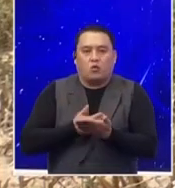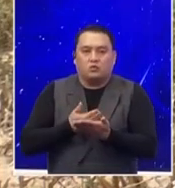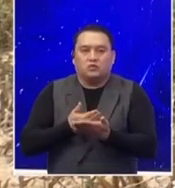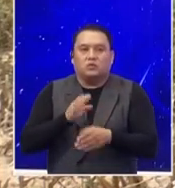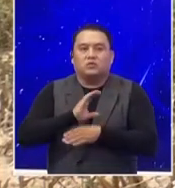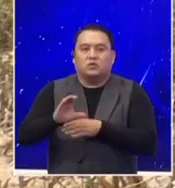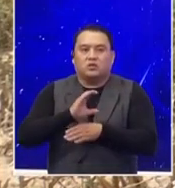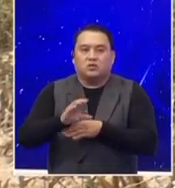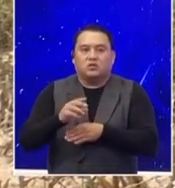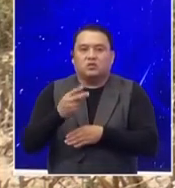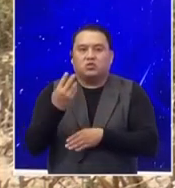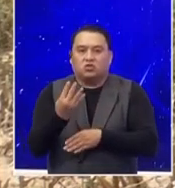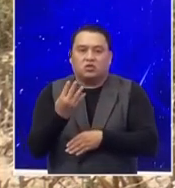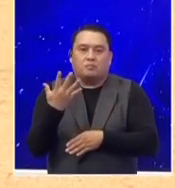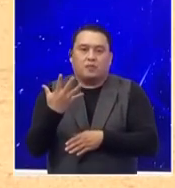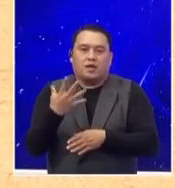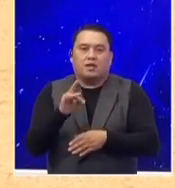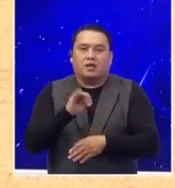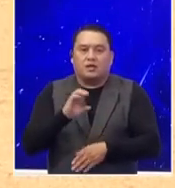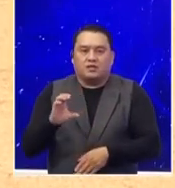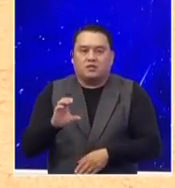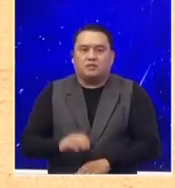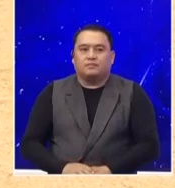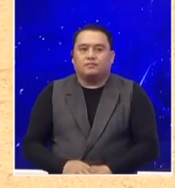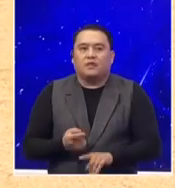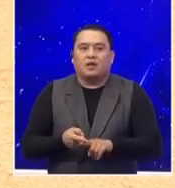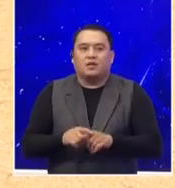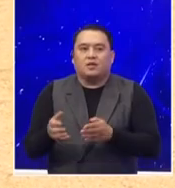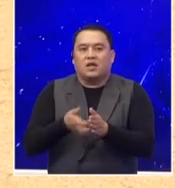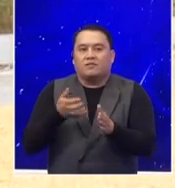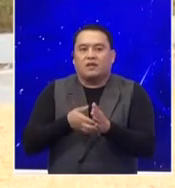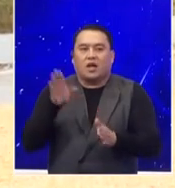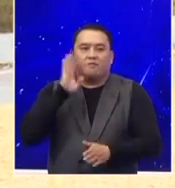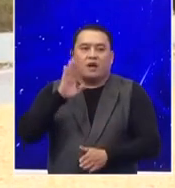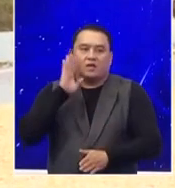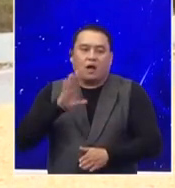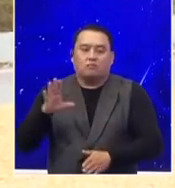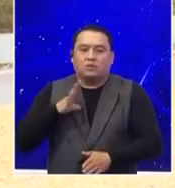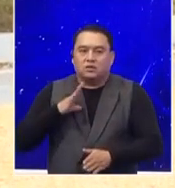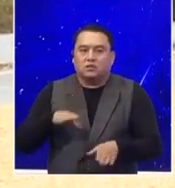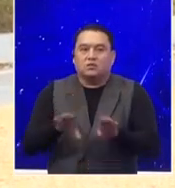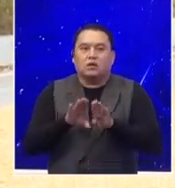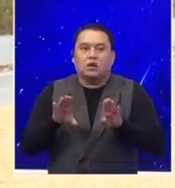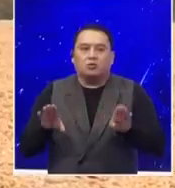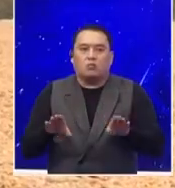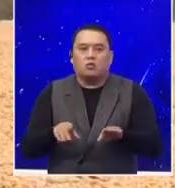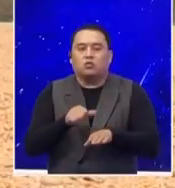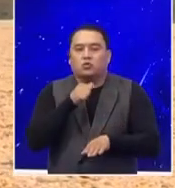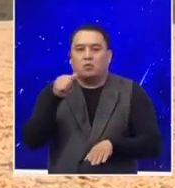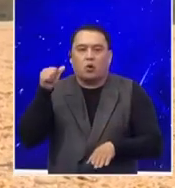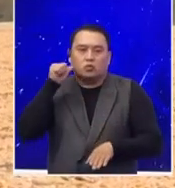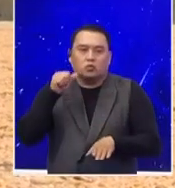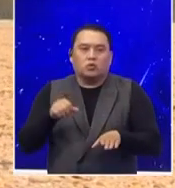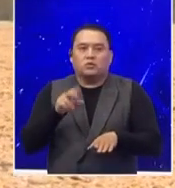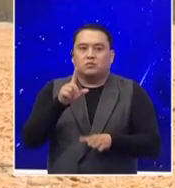завод 4-5 рейсов в день. В нынешнем году, несмотря на нехватку воды, урожай кукурузы не хуже прошлогоднего – более